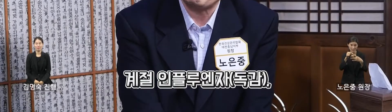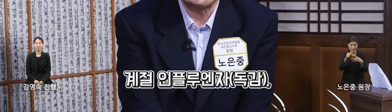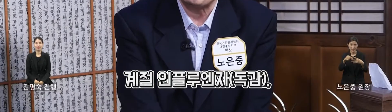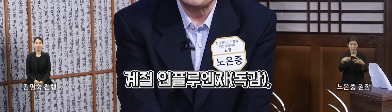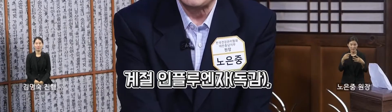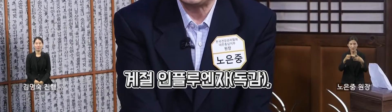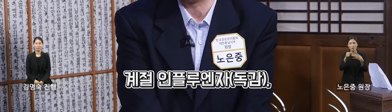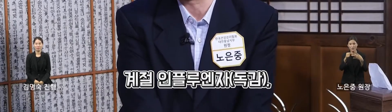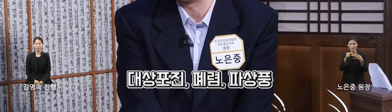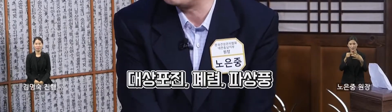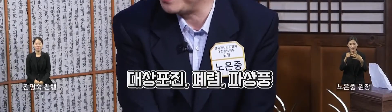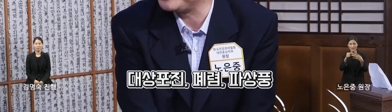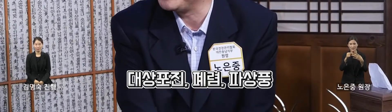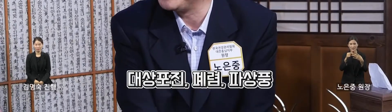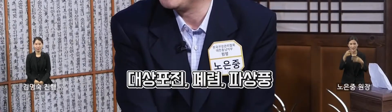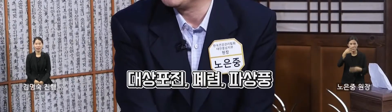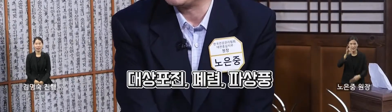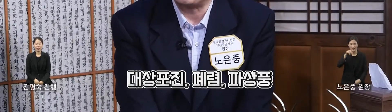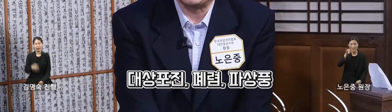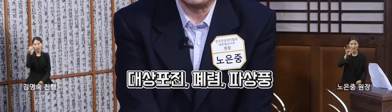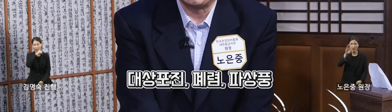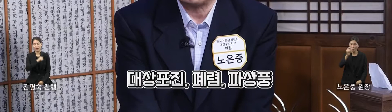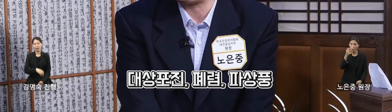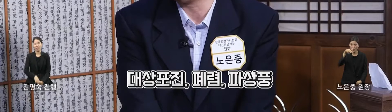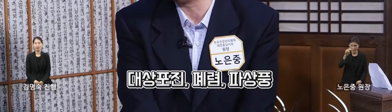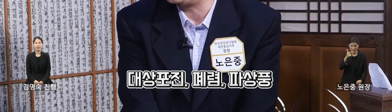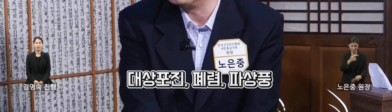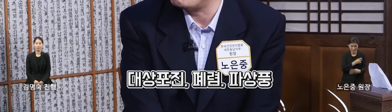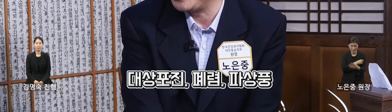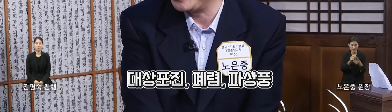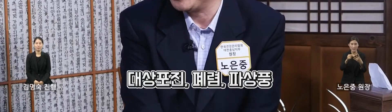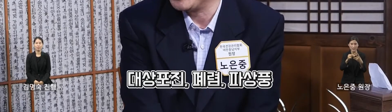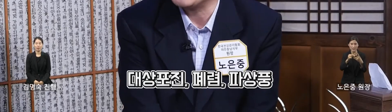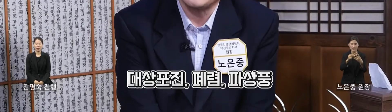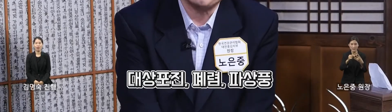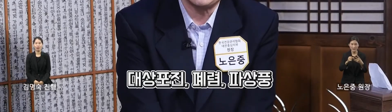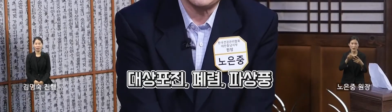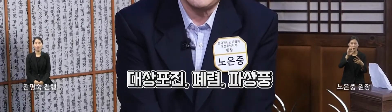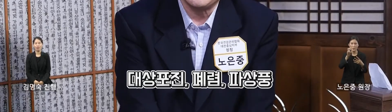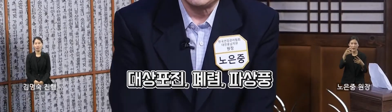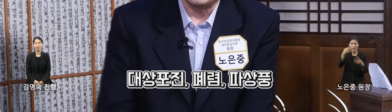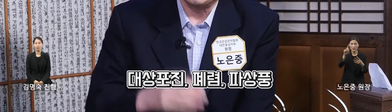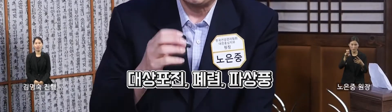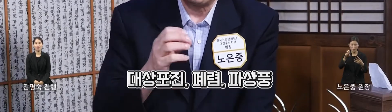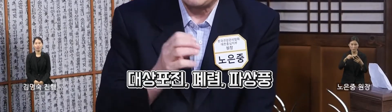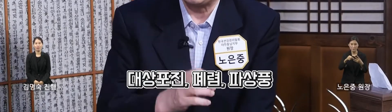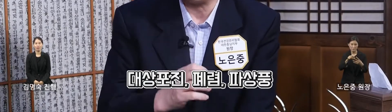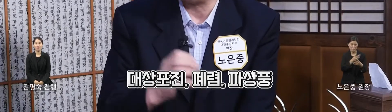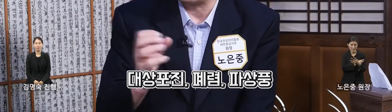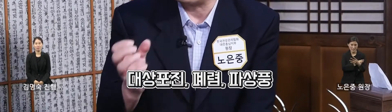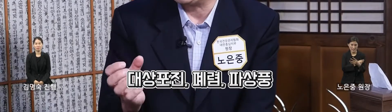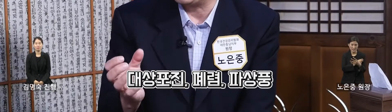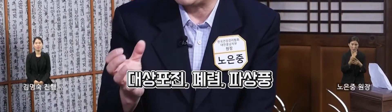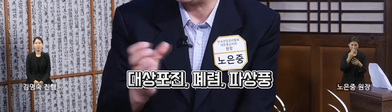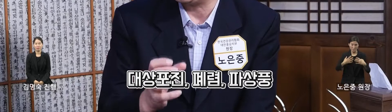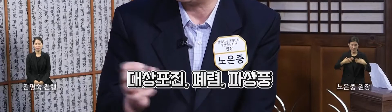그다음에 대상포진 백신. 아, 그다음에 네. 이제 우리 폐렴 알균 백신. 아, 그다음에 이제 그